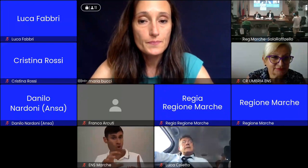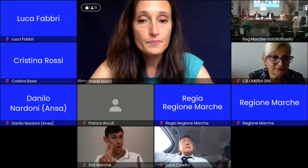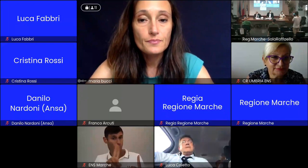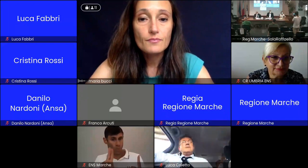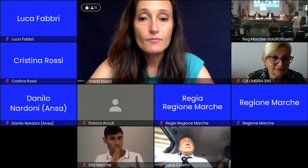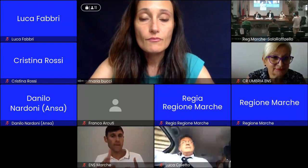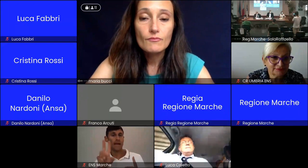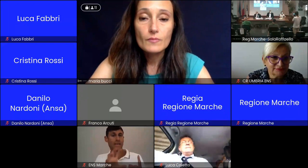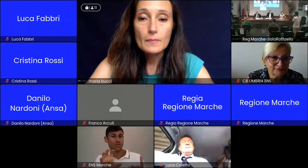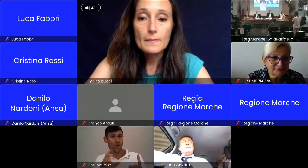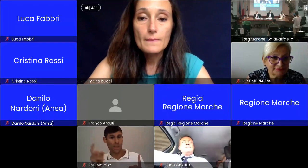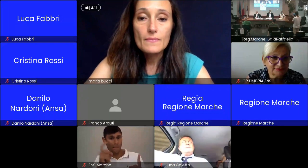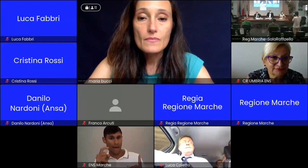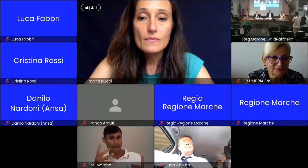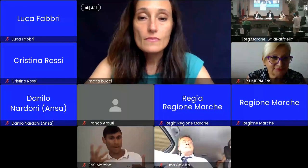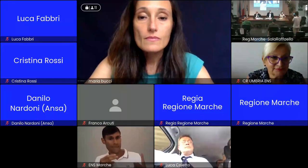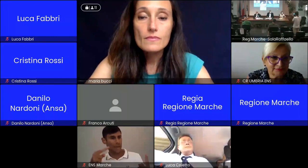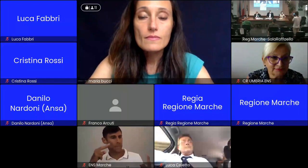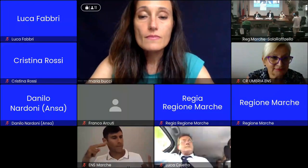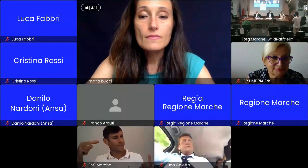comunicazione.